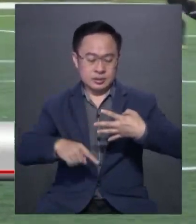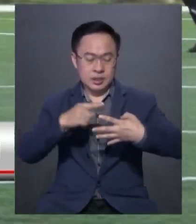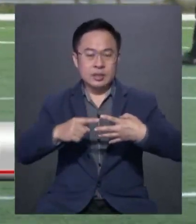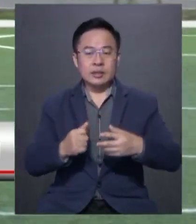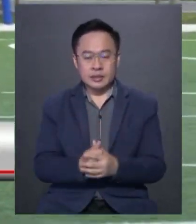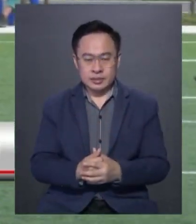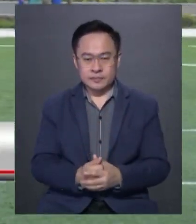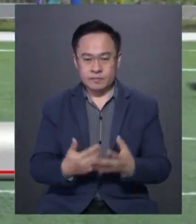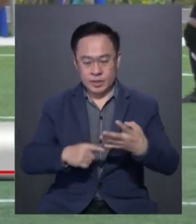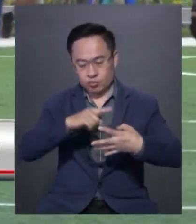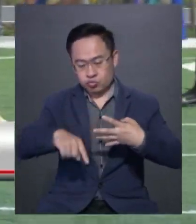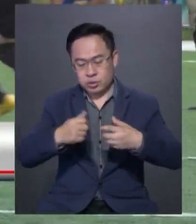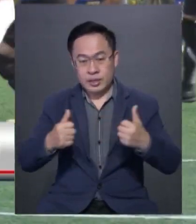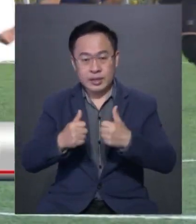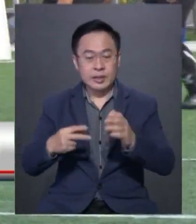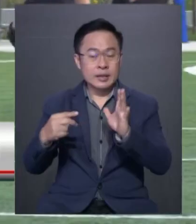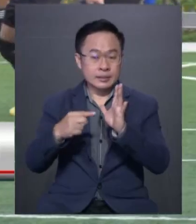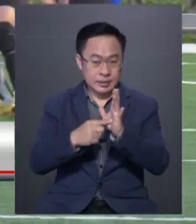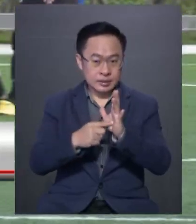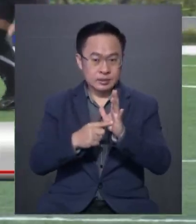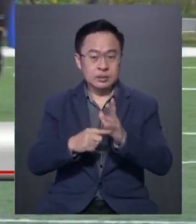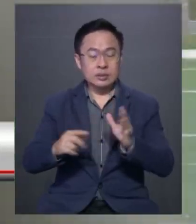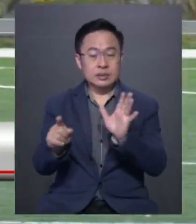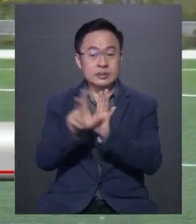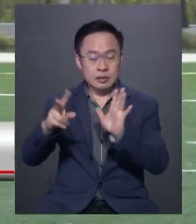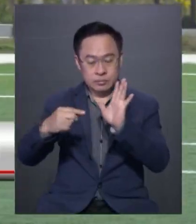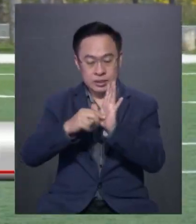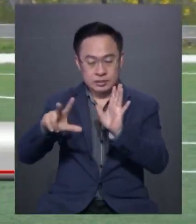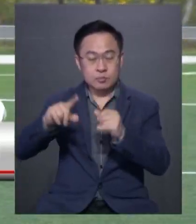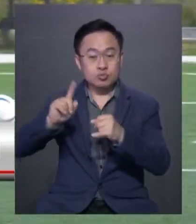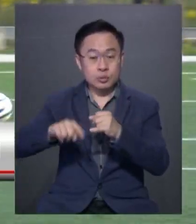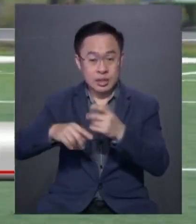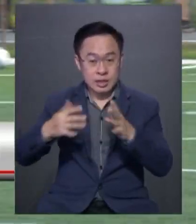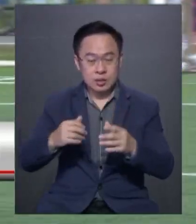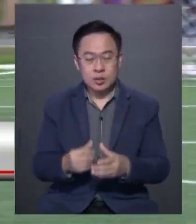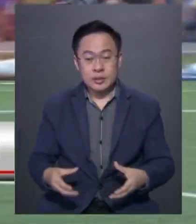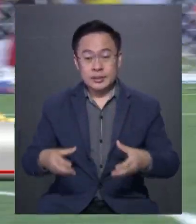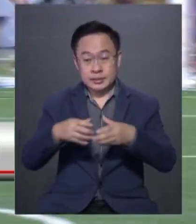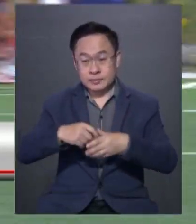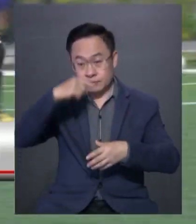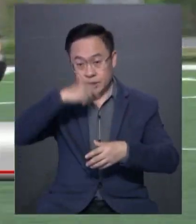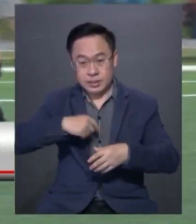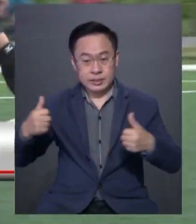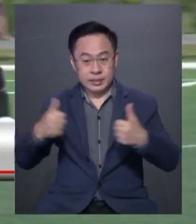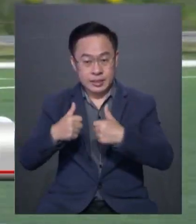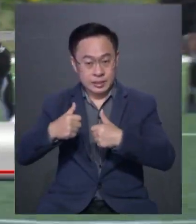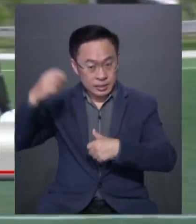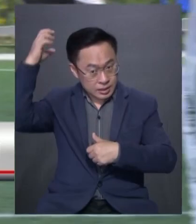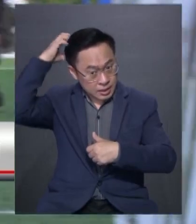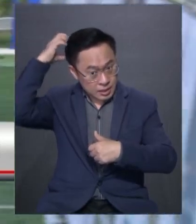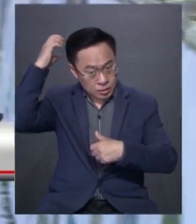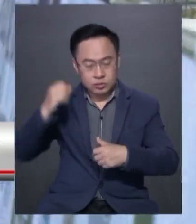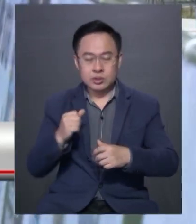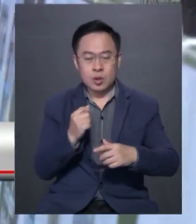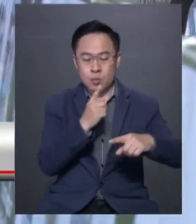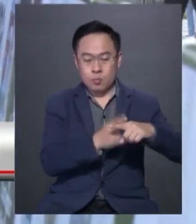บในเกมสุดท้ายของรอบเจอกันหมดนะคะการเจอกันของ2ทีมที่ชนะมา2นัดรวดอย่างไทยแล้วก็สปป.